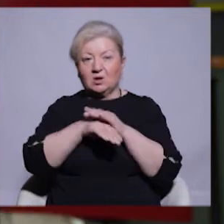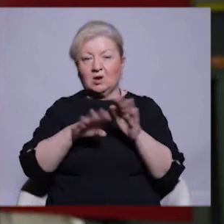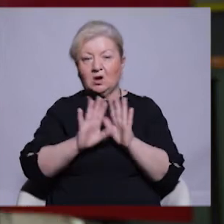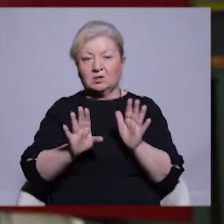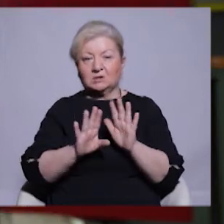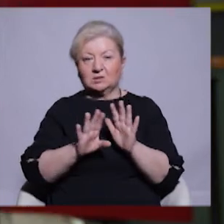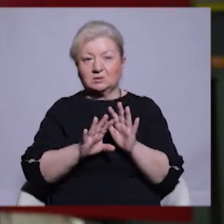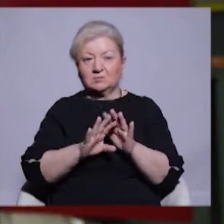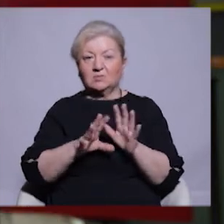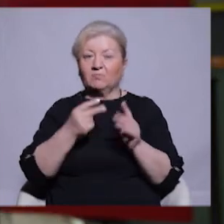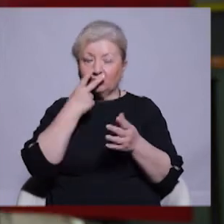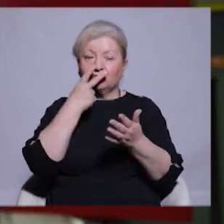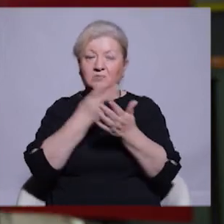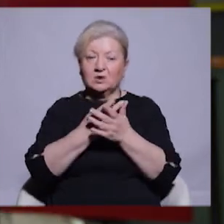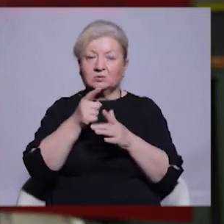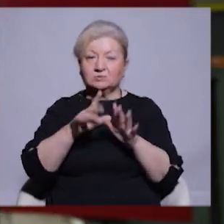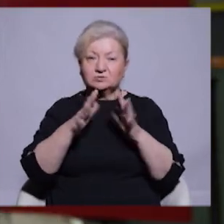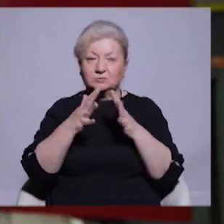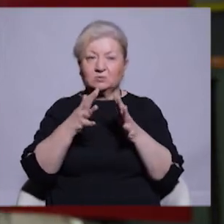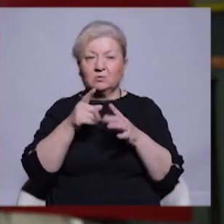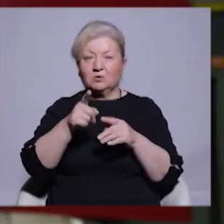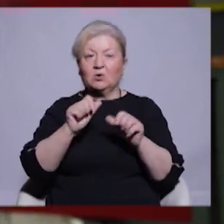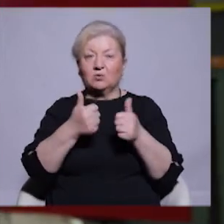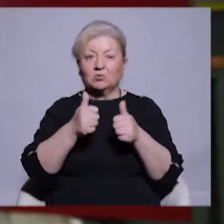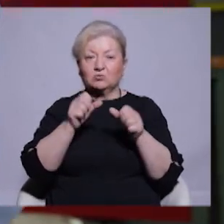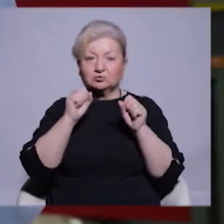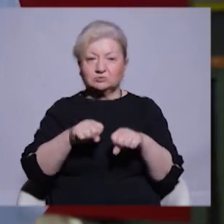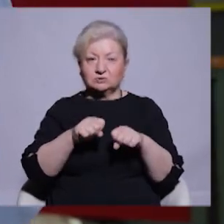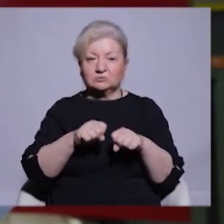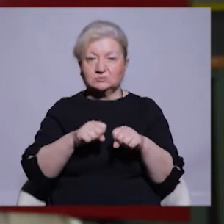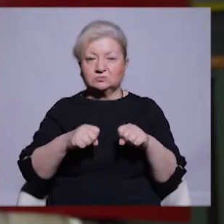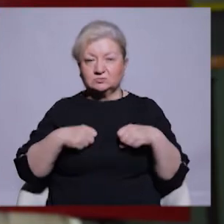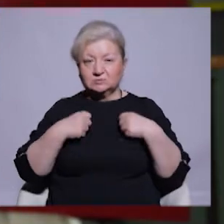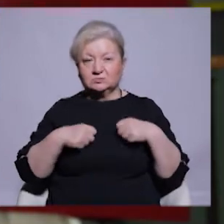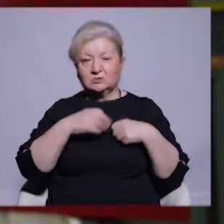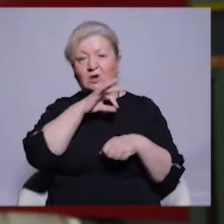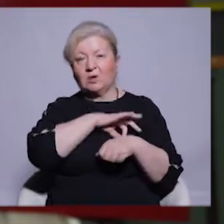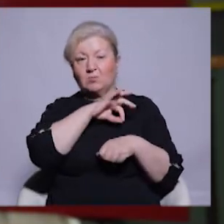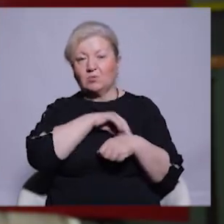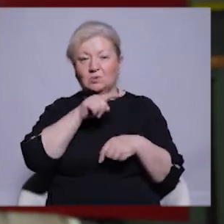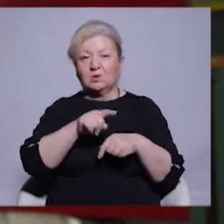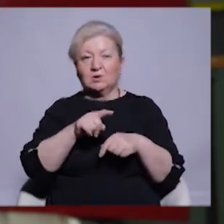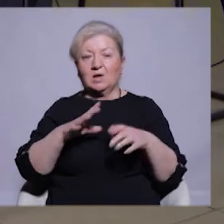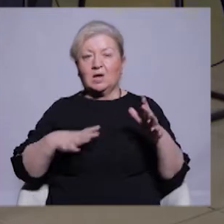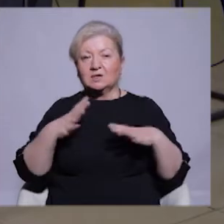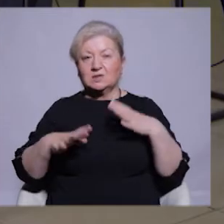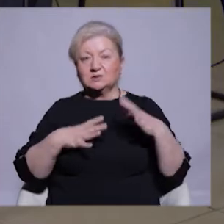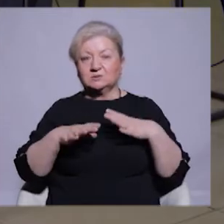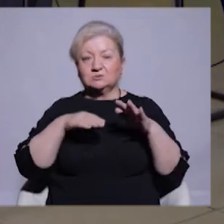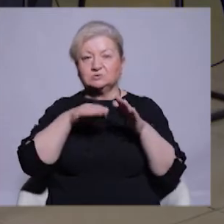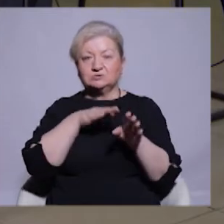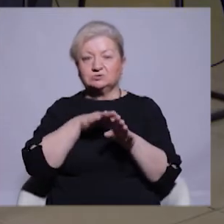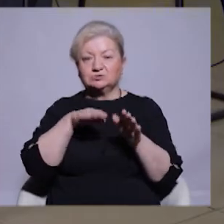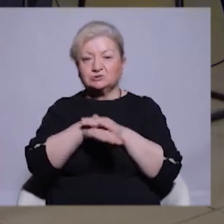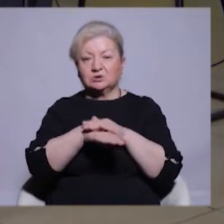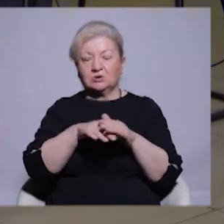ინახება. მოდით ნახოთ, ასეთ შემთხვევაში როგორ შეიძლება მაინც გამოვიყენოთ ჩვენ ენერგიის შენახვის კანონი. ამისათვის